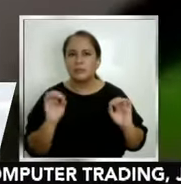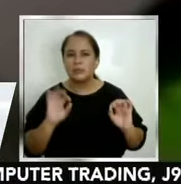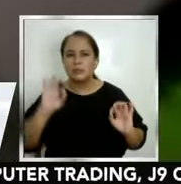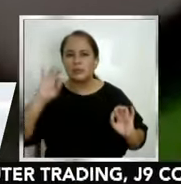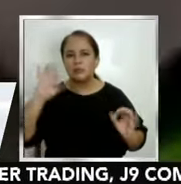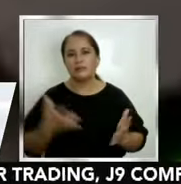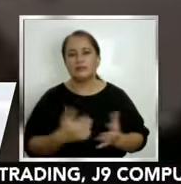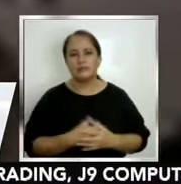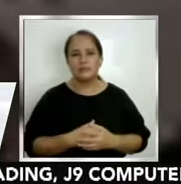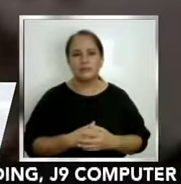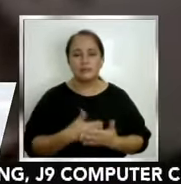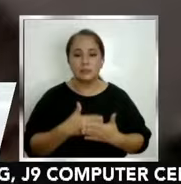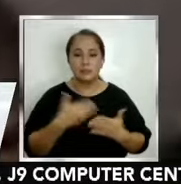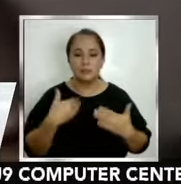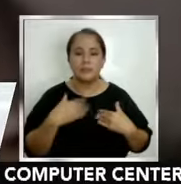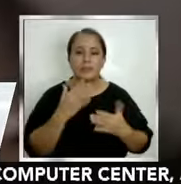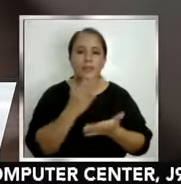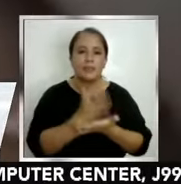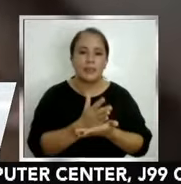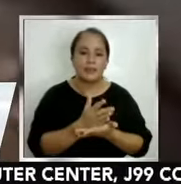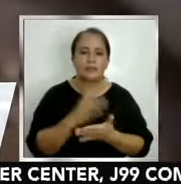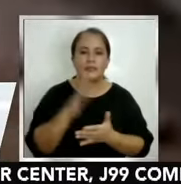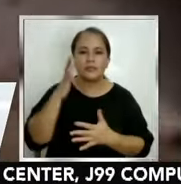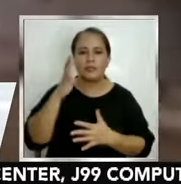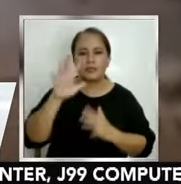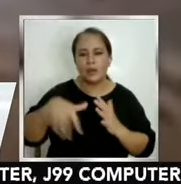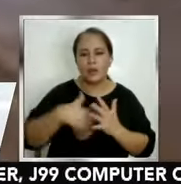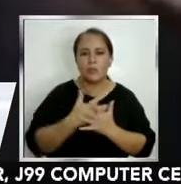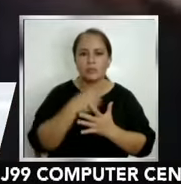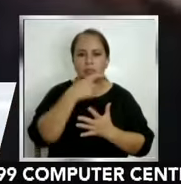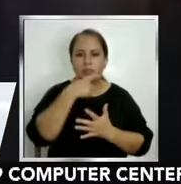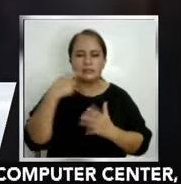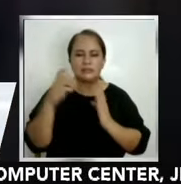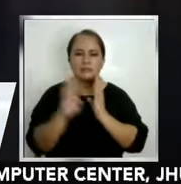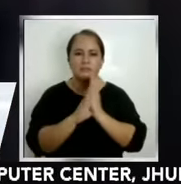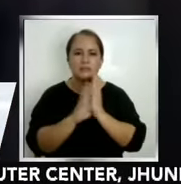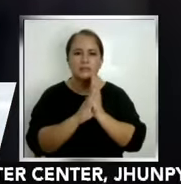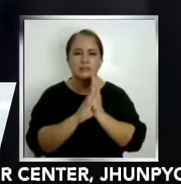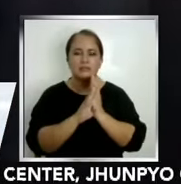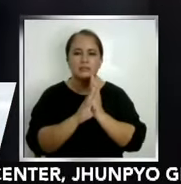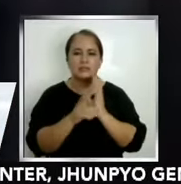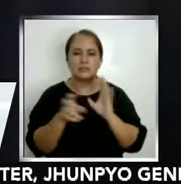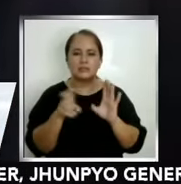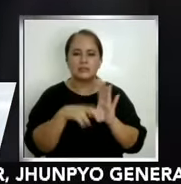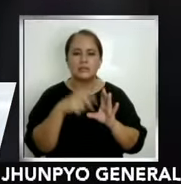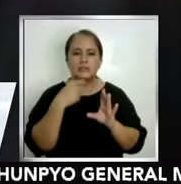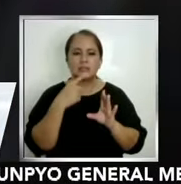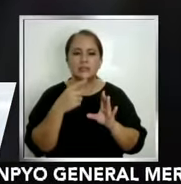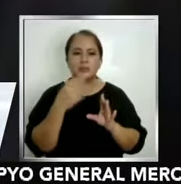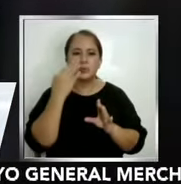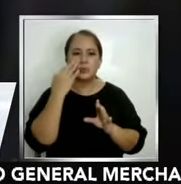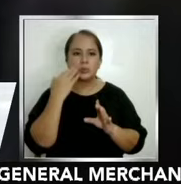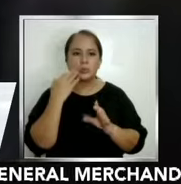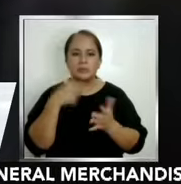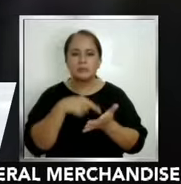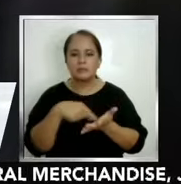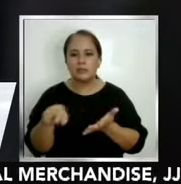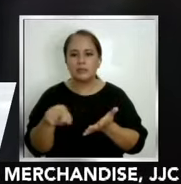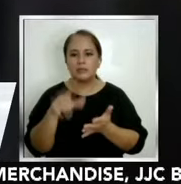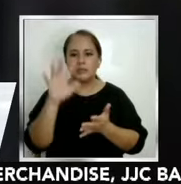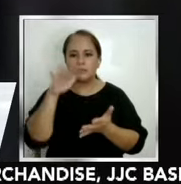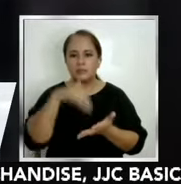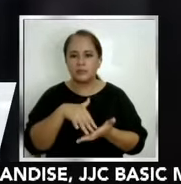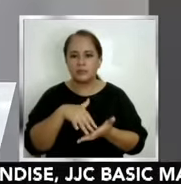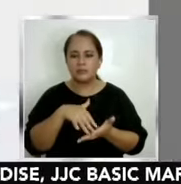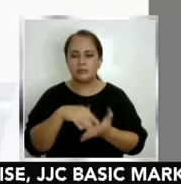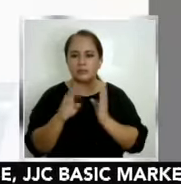nito, itinigil pa raw sila ng 5 oras sa desierto ng bus na kanilang sinasakyan. Sinasabi niya na kulang daw yung bayad namin ng 5,000 per bus. 2 bus